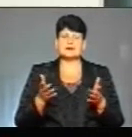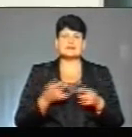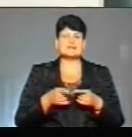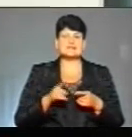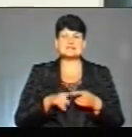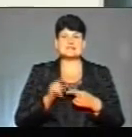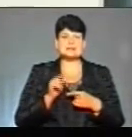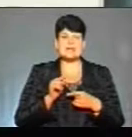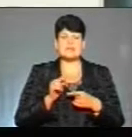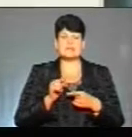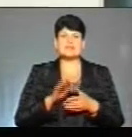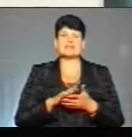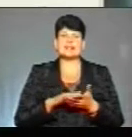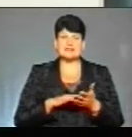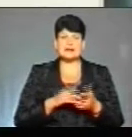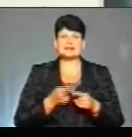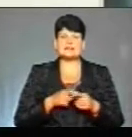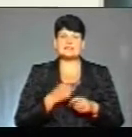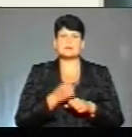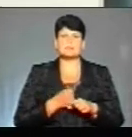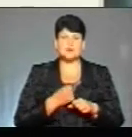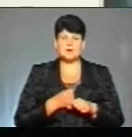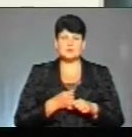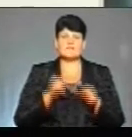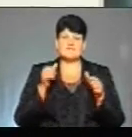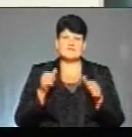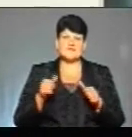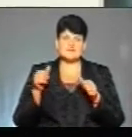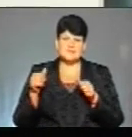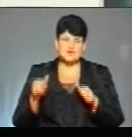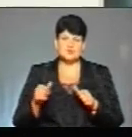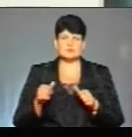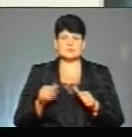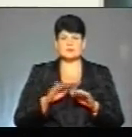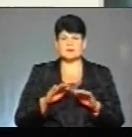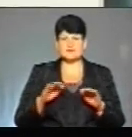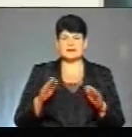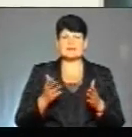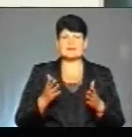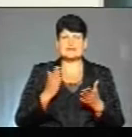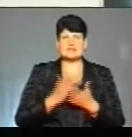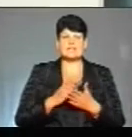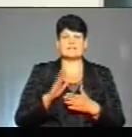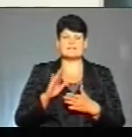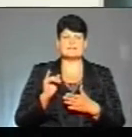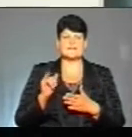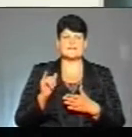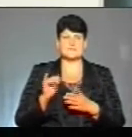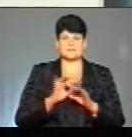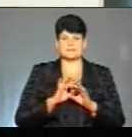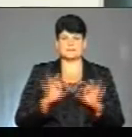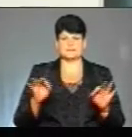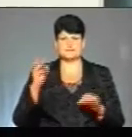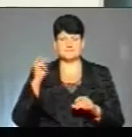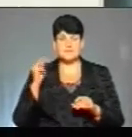це... І далі над цим працюють і вивішують портрети учнів, тих, які є відмінниками. Ми